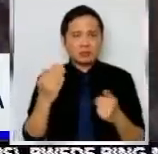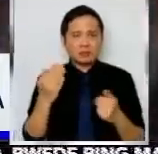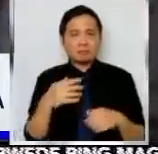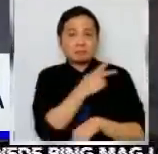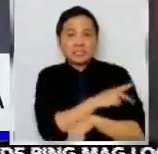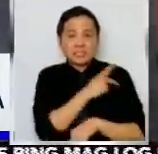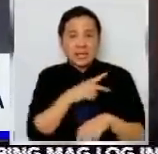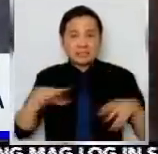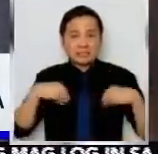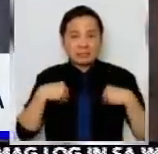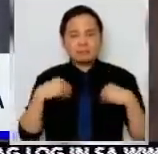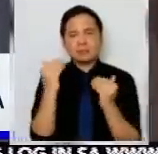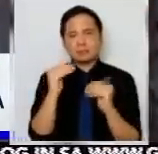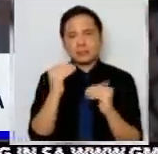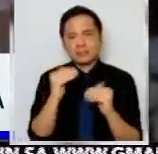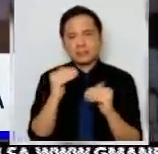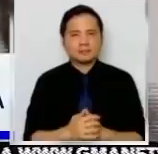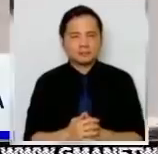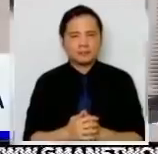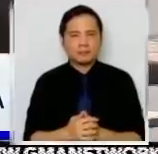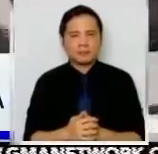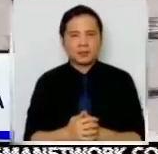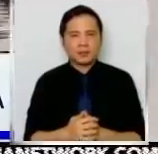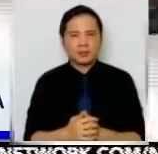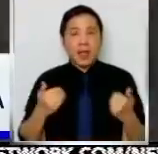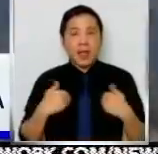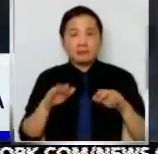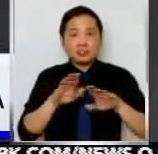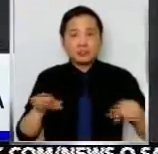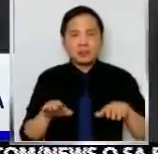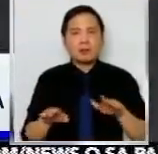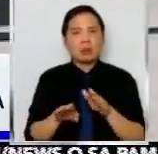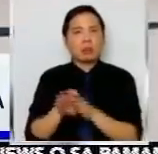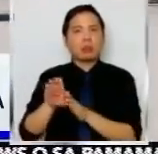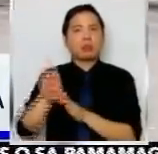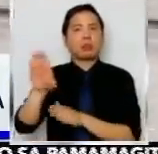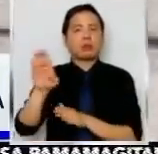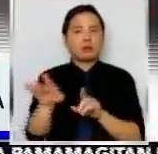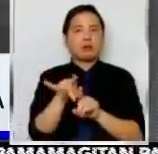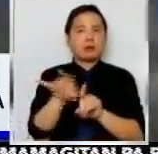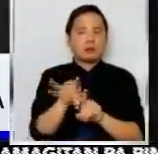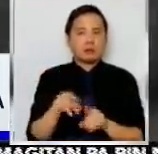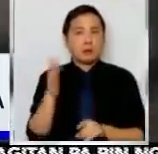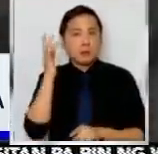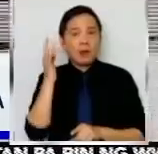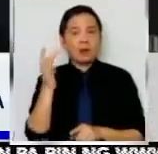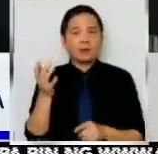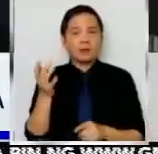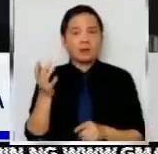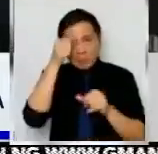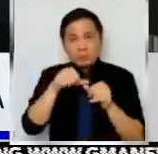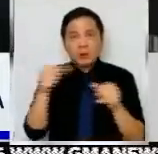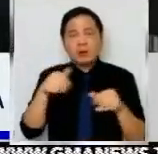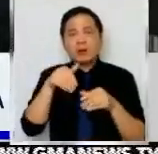din daw nila na bahagyang umakyat ang mga batang nagkaka-COVID. Bunso daw ito marahil ng pagdagsa ng mga bata sa labas noong lumuwag ang restrictions.